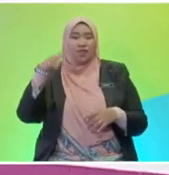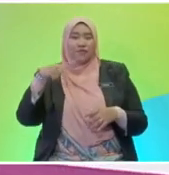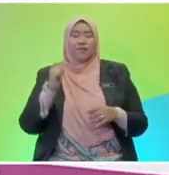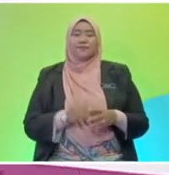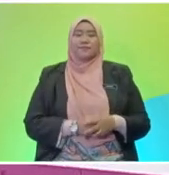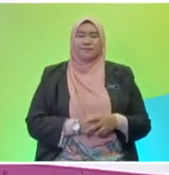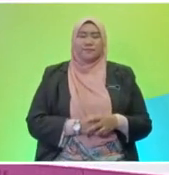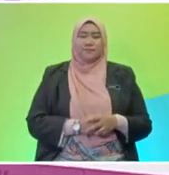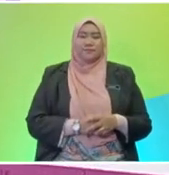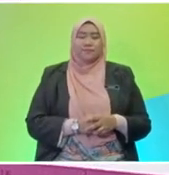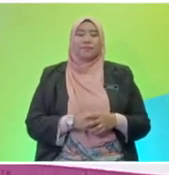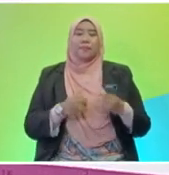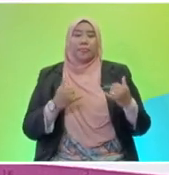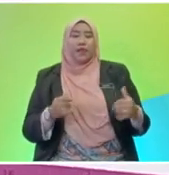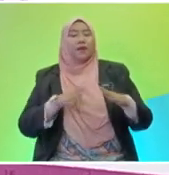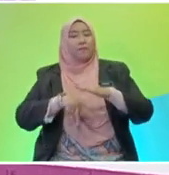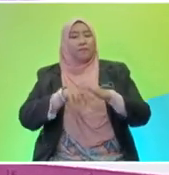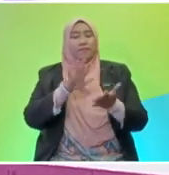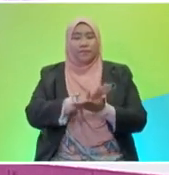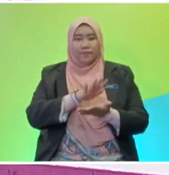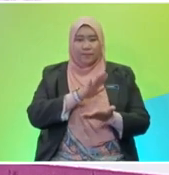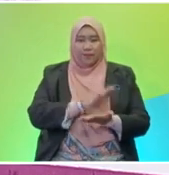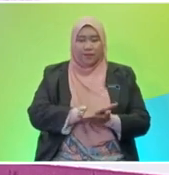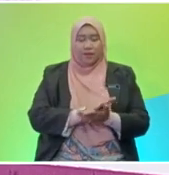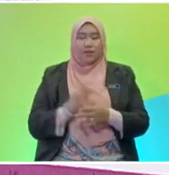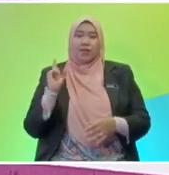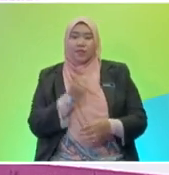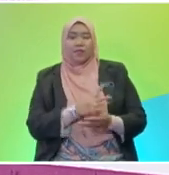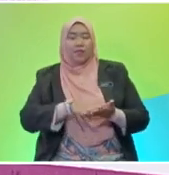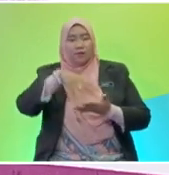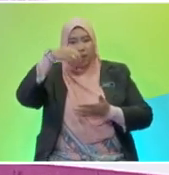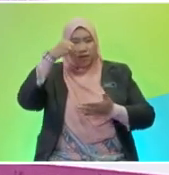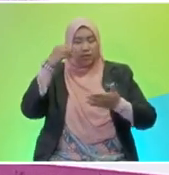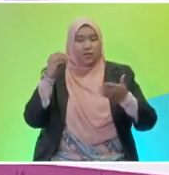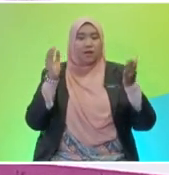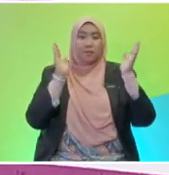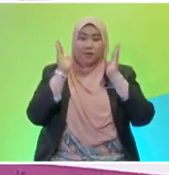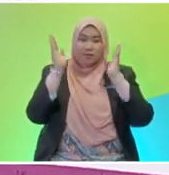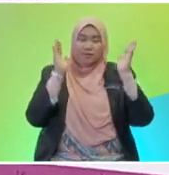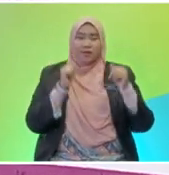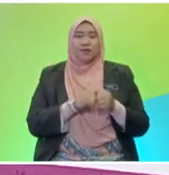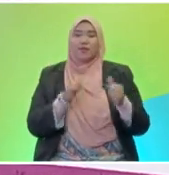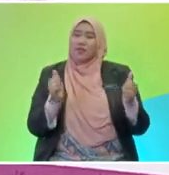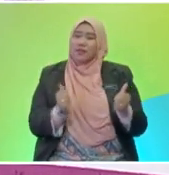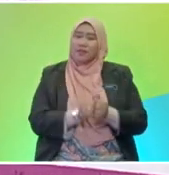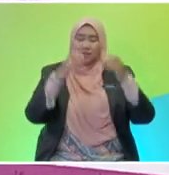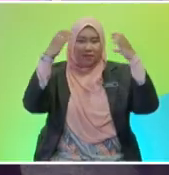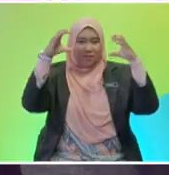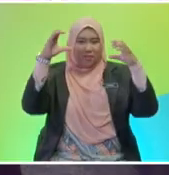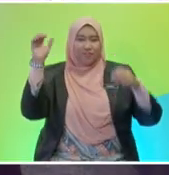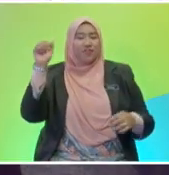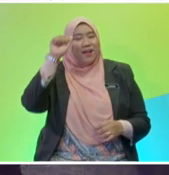slot brush sekolah dan sama-sama kita belajar bahasa Melayu bersama saya Ila cekgu Alfian